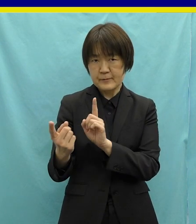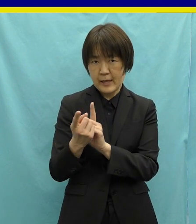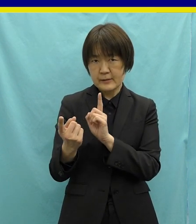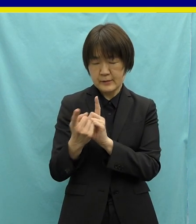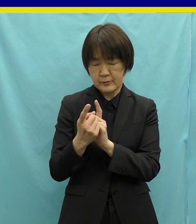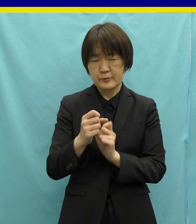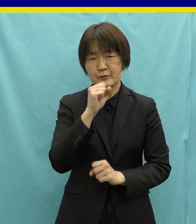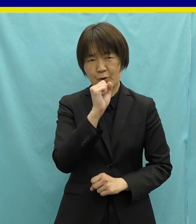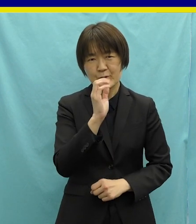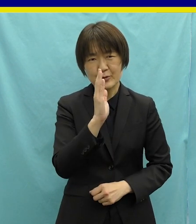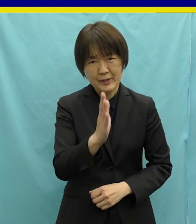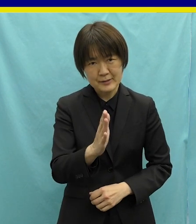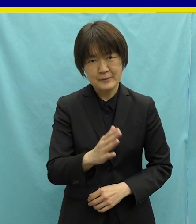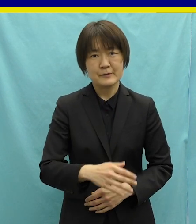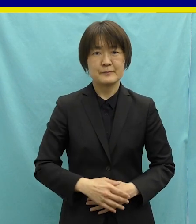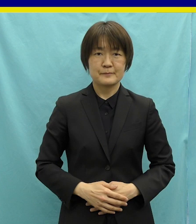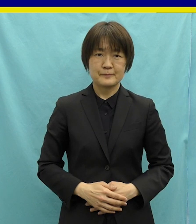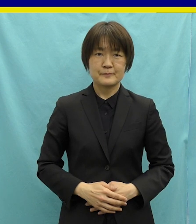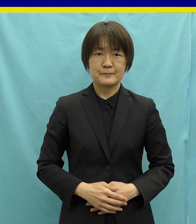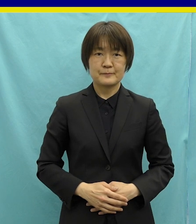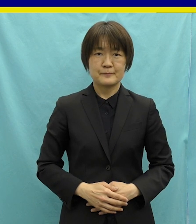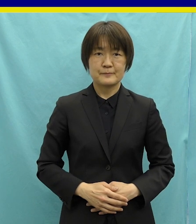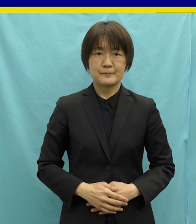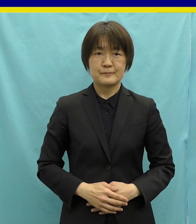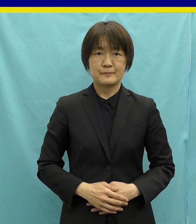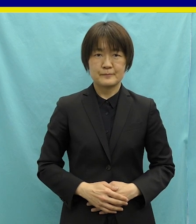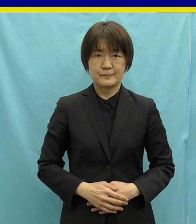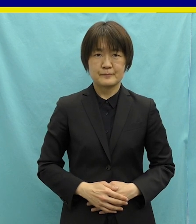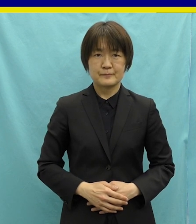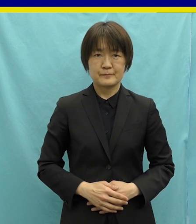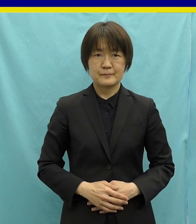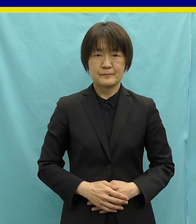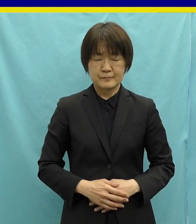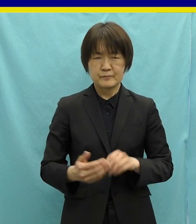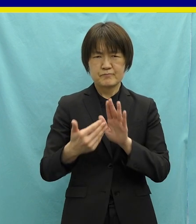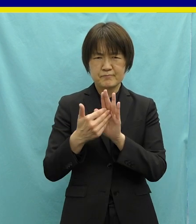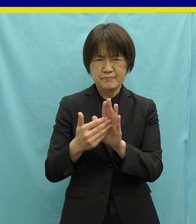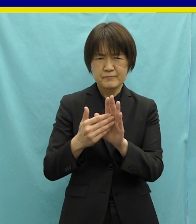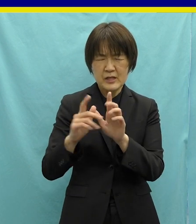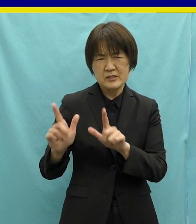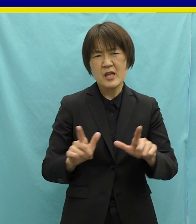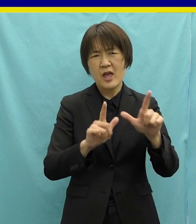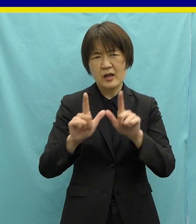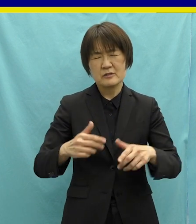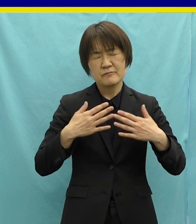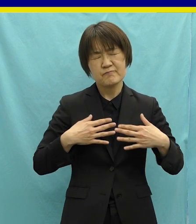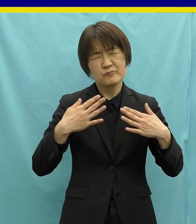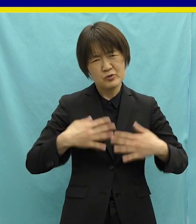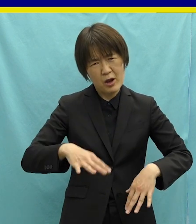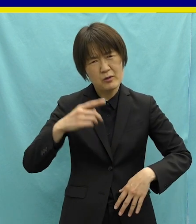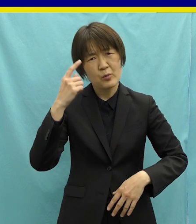へご協力をお願いしたいと思います。新生活の疲れが見られる